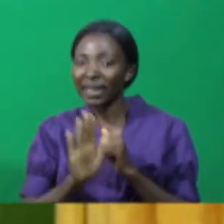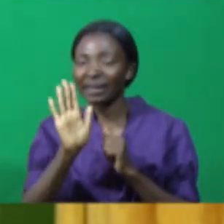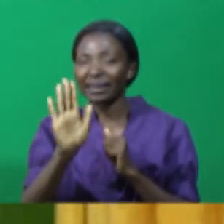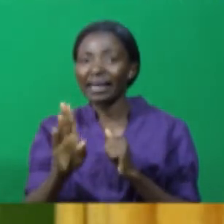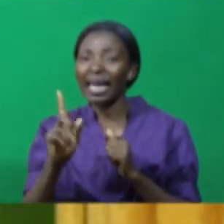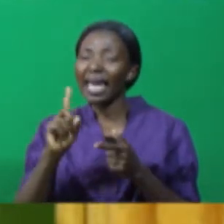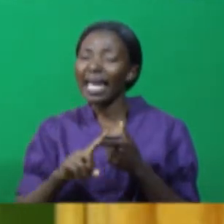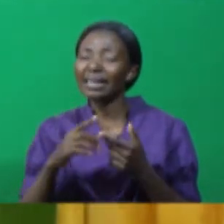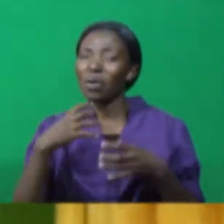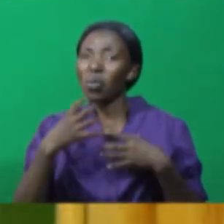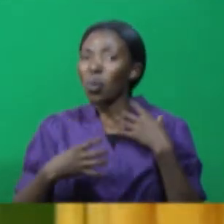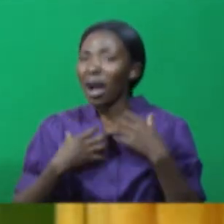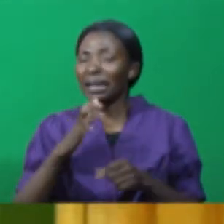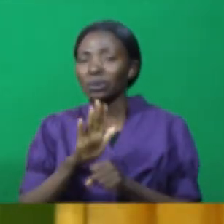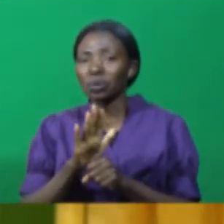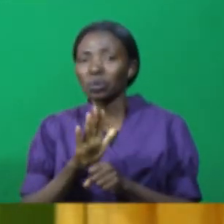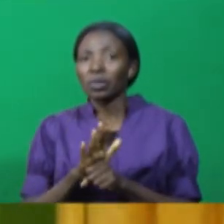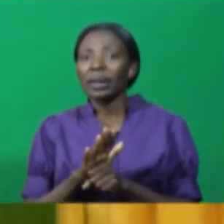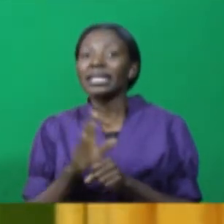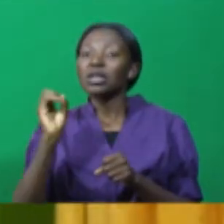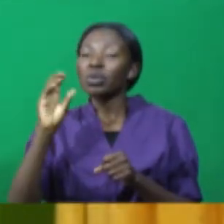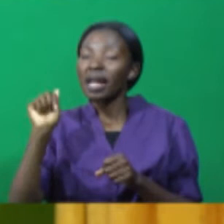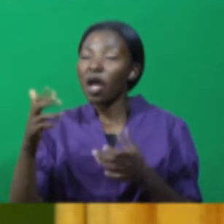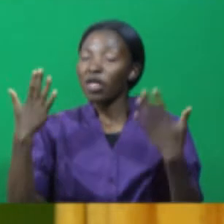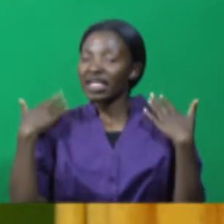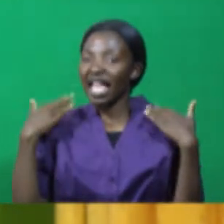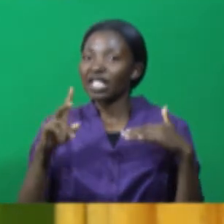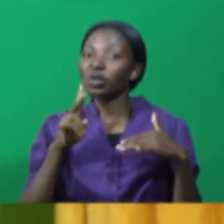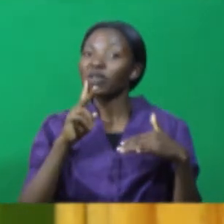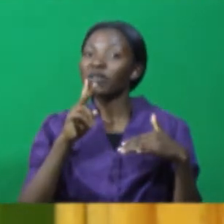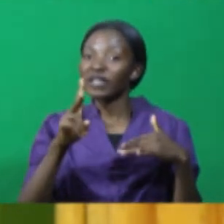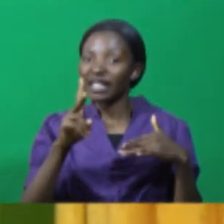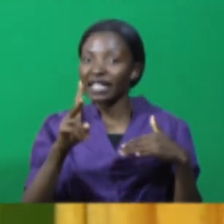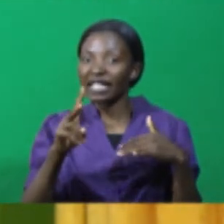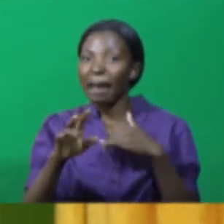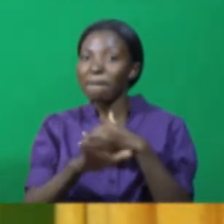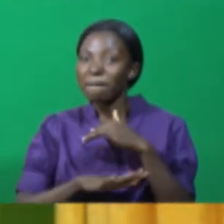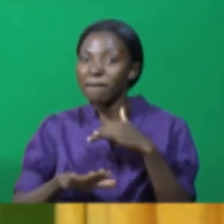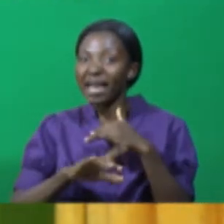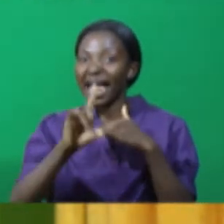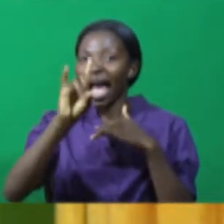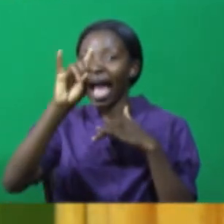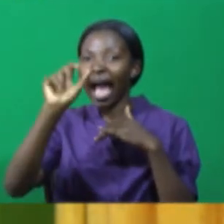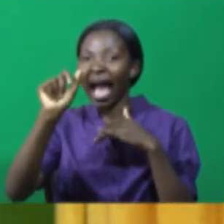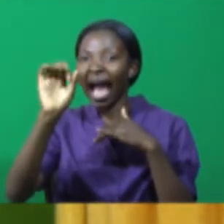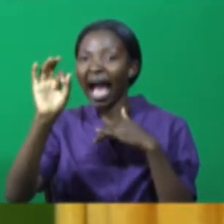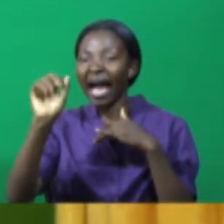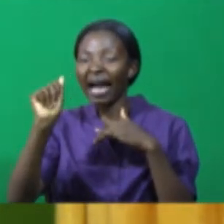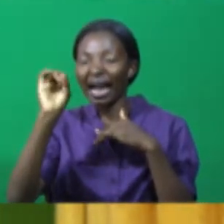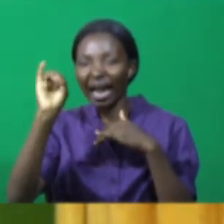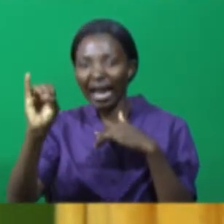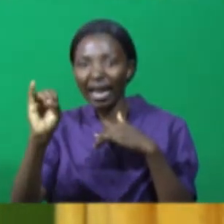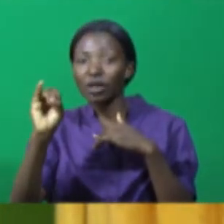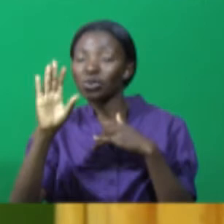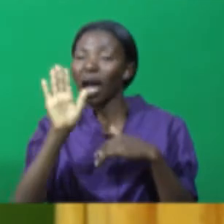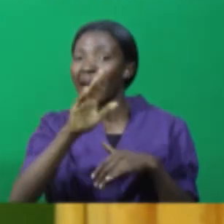Bati ngirozi yakaburukira kuzoona musikana webasa kusango. Ari kutoenda. Saka tiri kuti vari